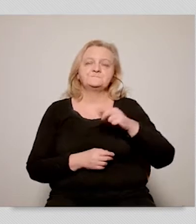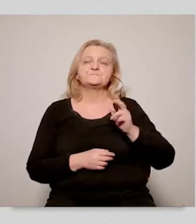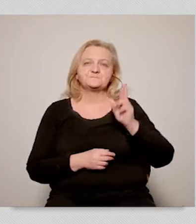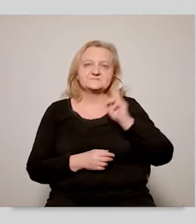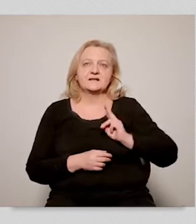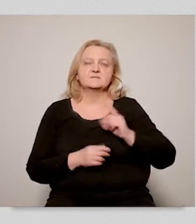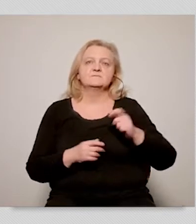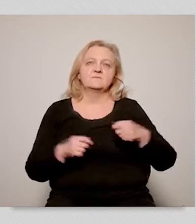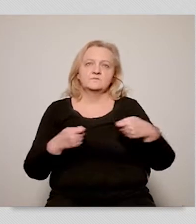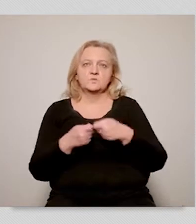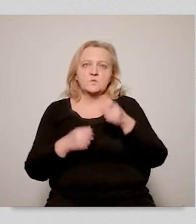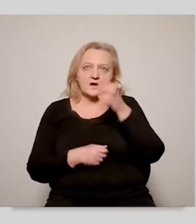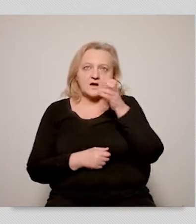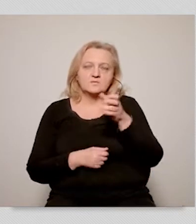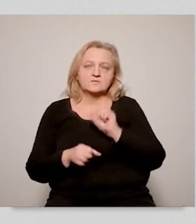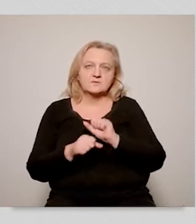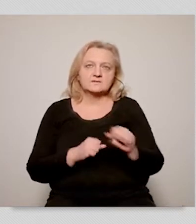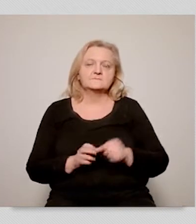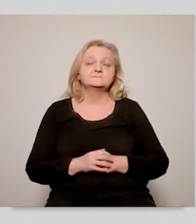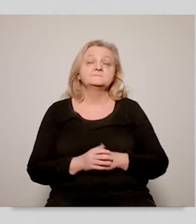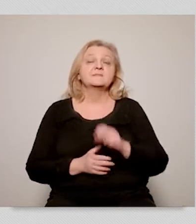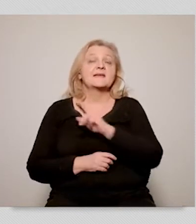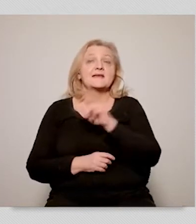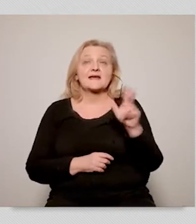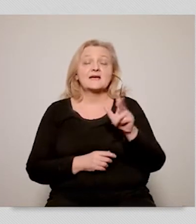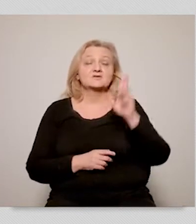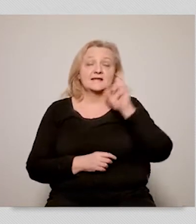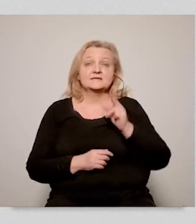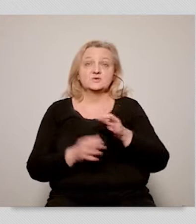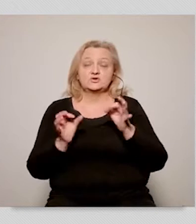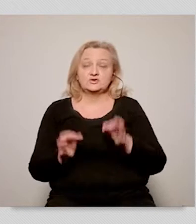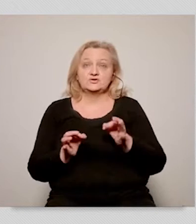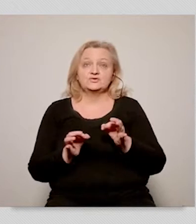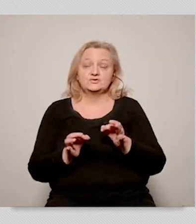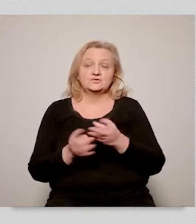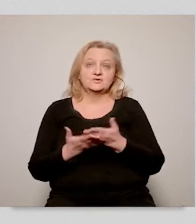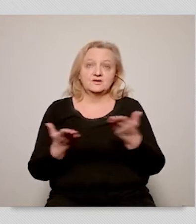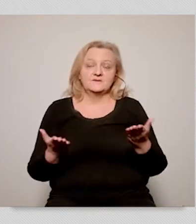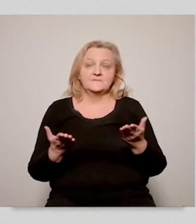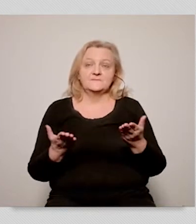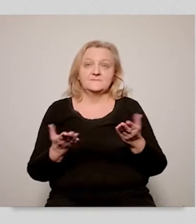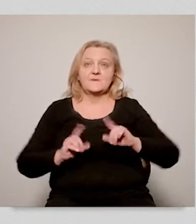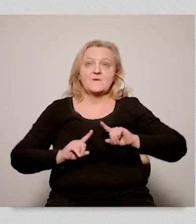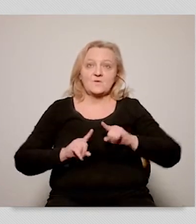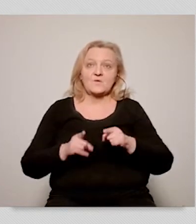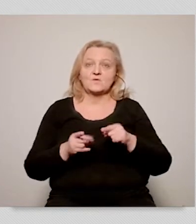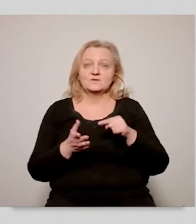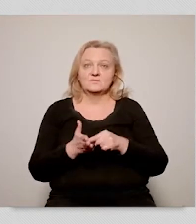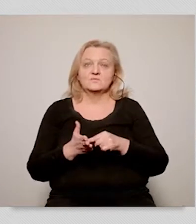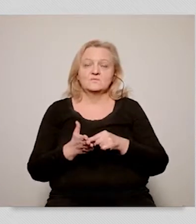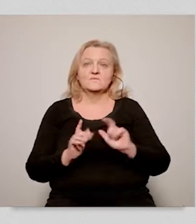współautorami. Każda z naszych instytucji, które dzisiaj są organizatorami tego